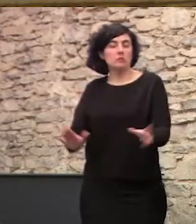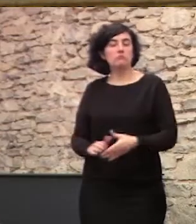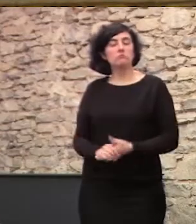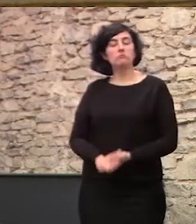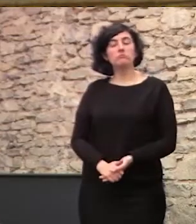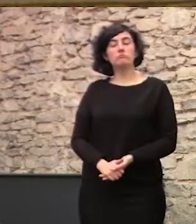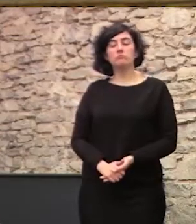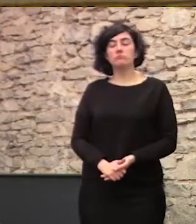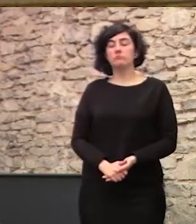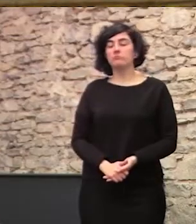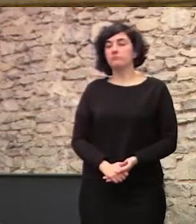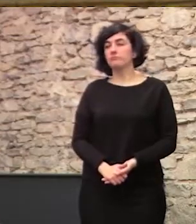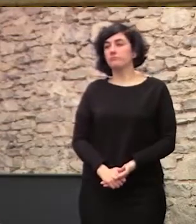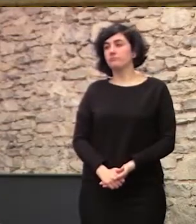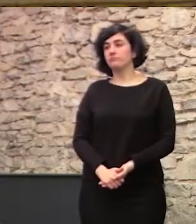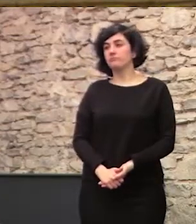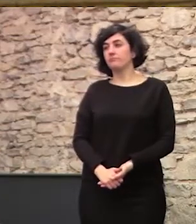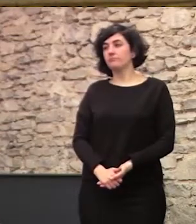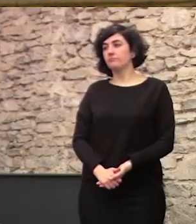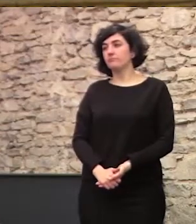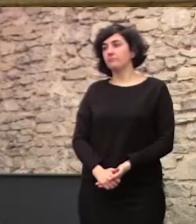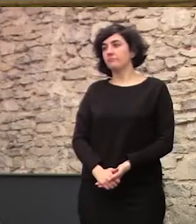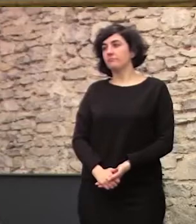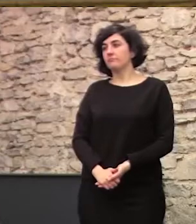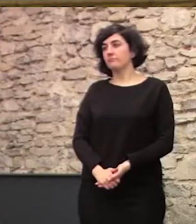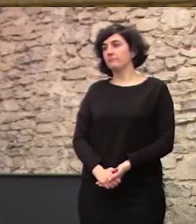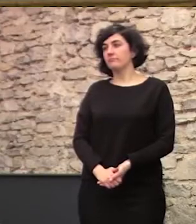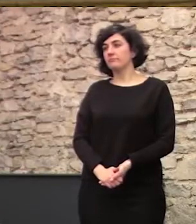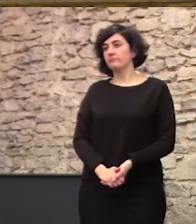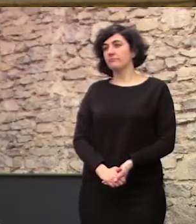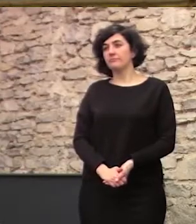eta hori da. Bai. A ber,